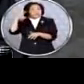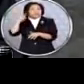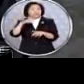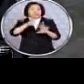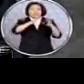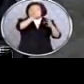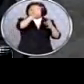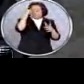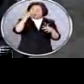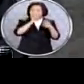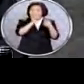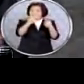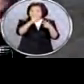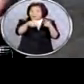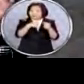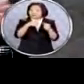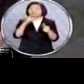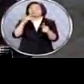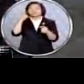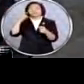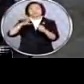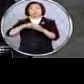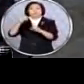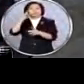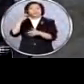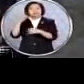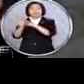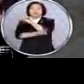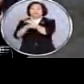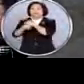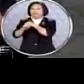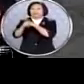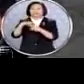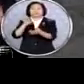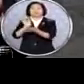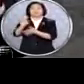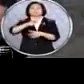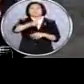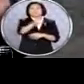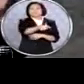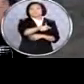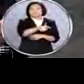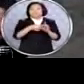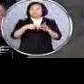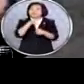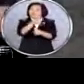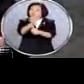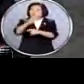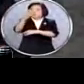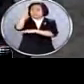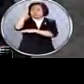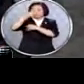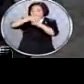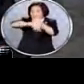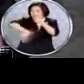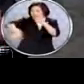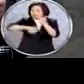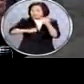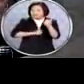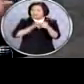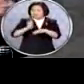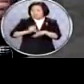大的期待，那就是政府的团队确实没有发挥出来应该有的效能，那